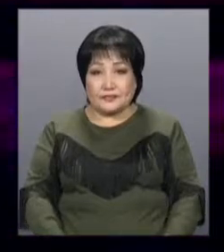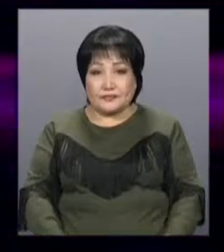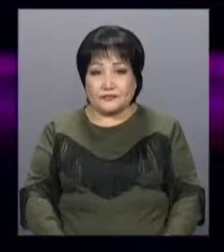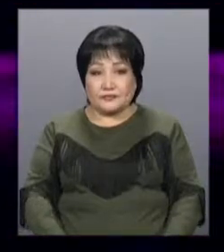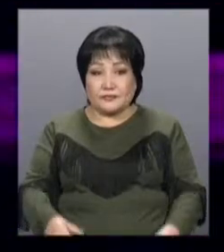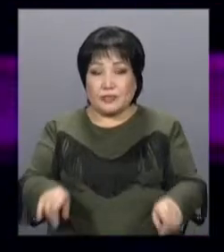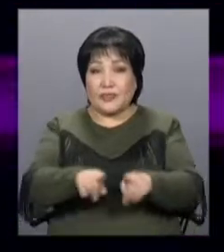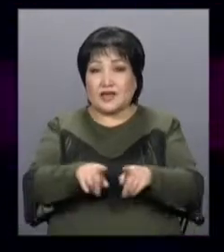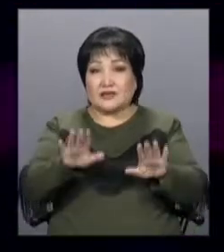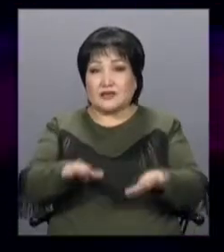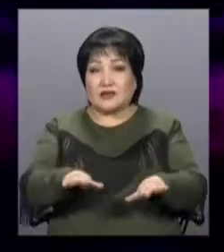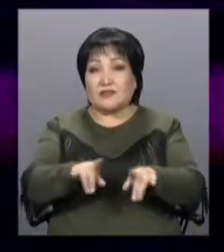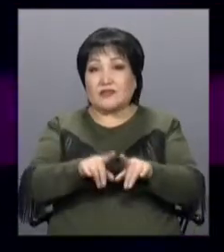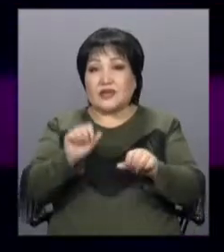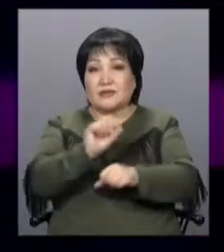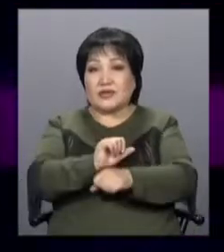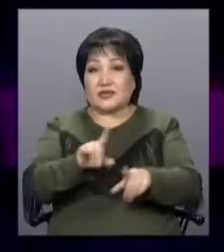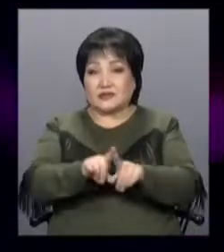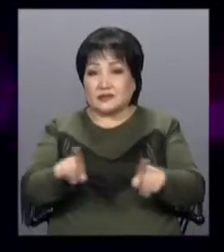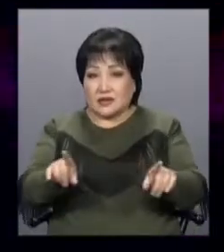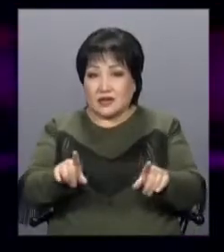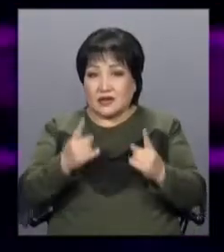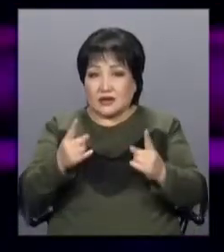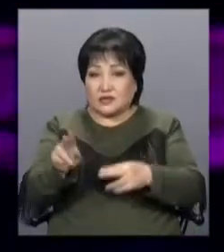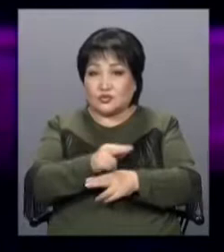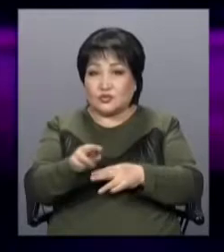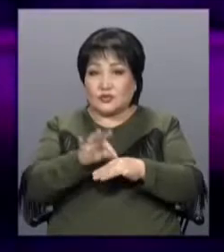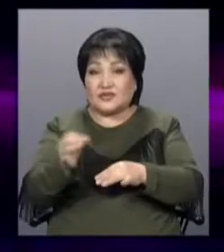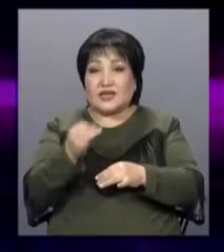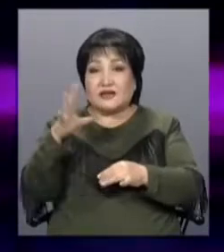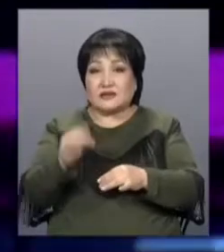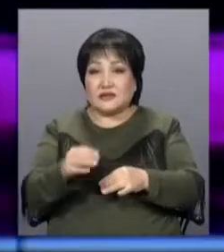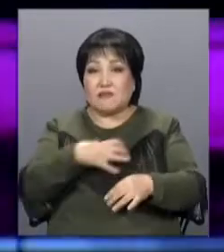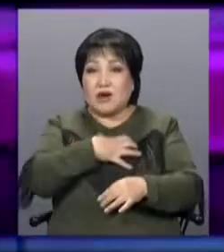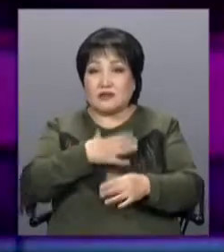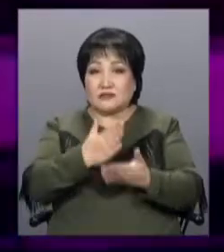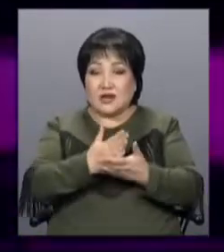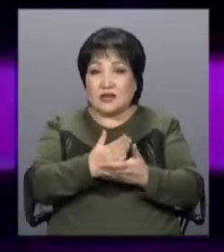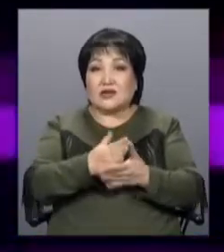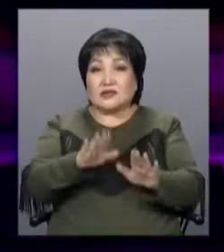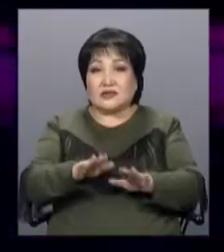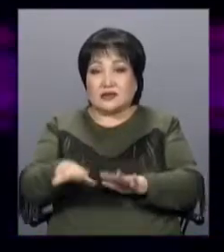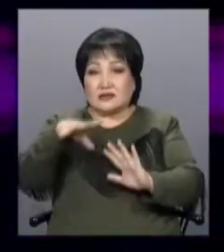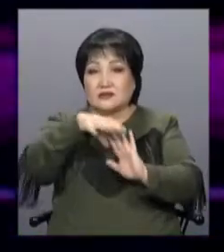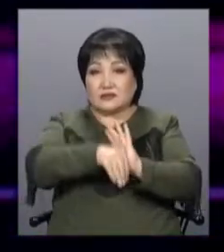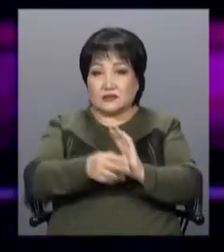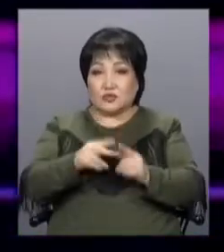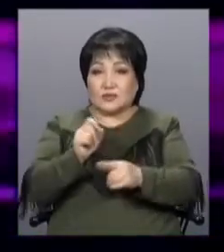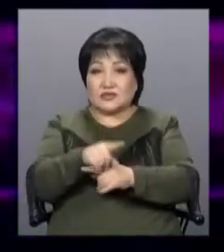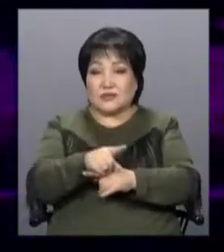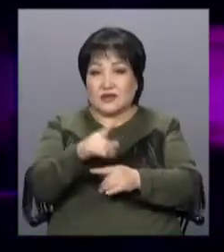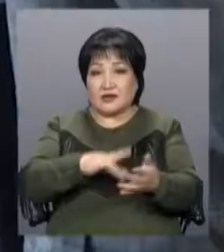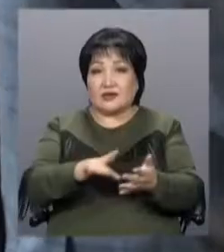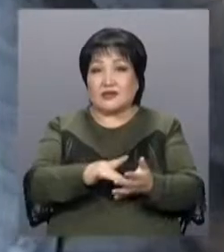Сайран автобекеті күрделі жөндеуден өтіп, тарихи маңызы бар нысандар тізіміне енеді. Мұндай тапсырманы қала әкімі Бауыржан Байбек